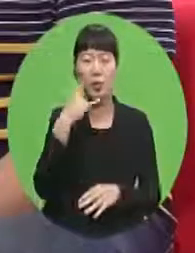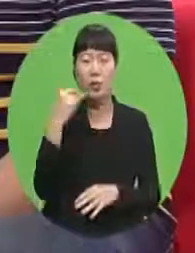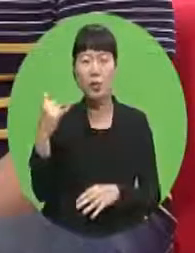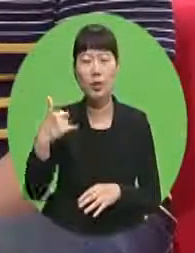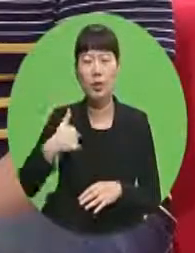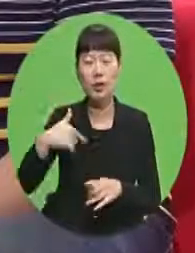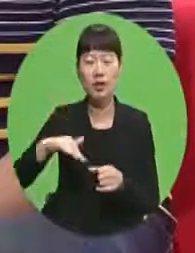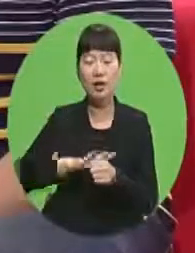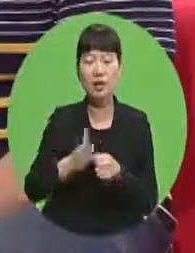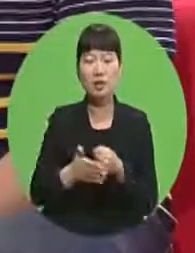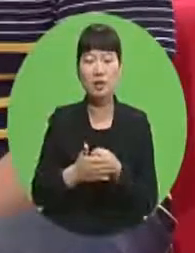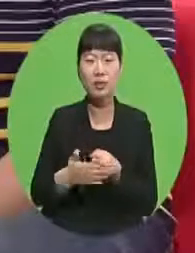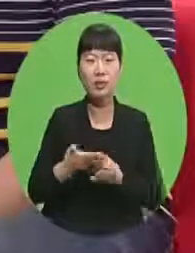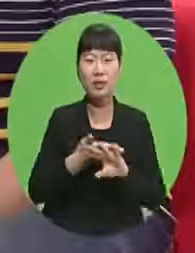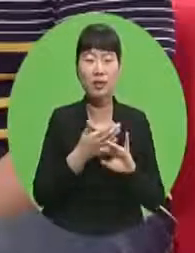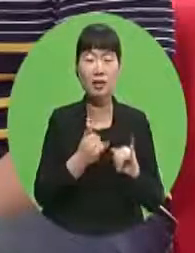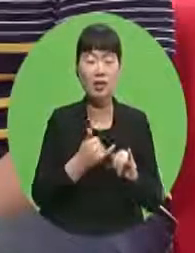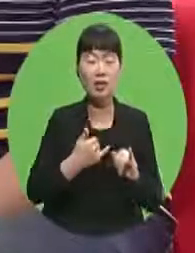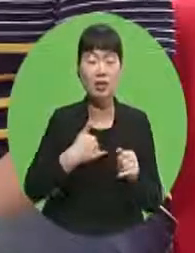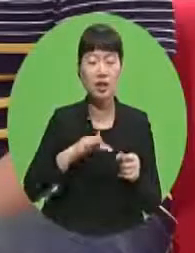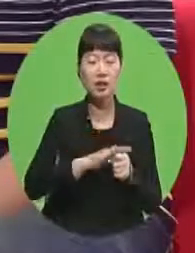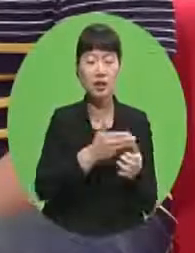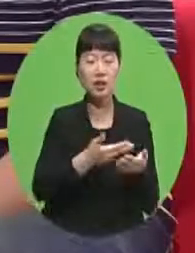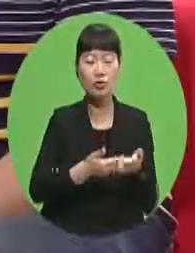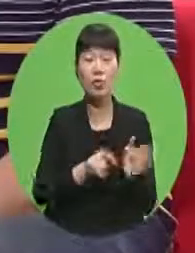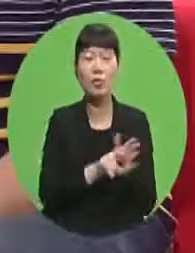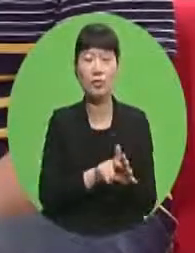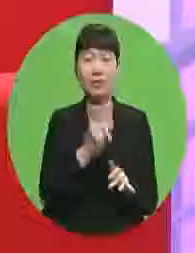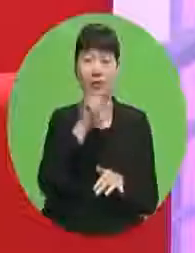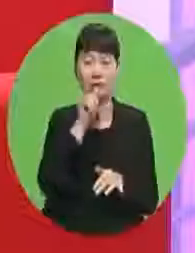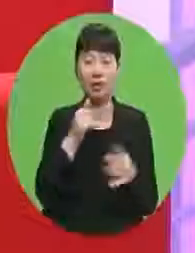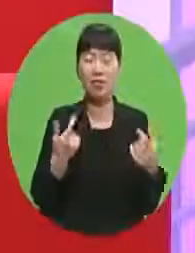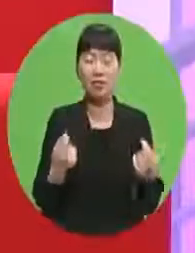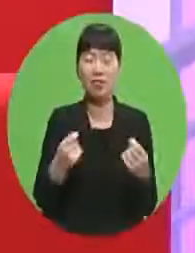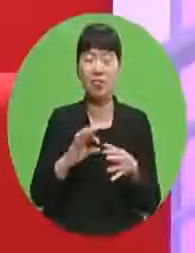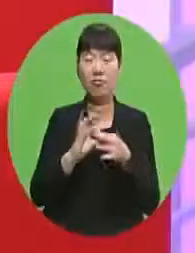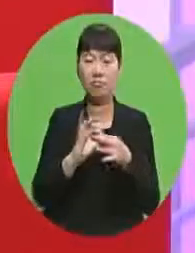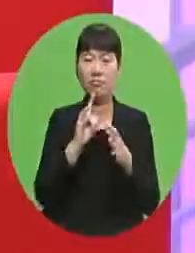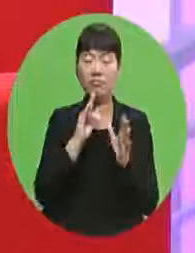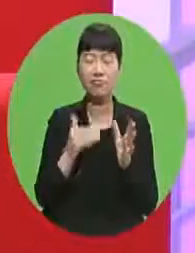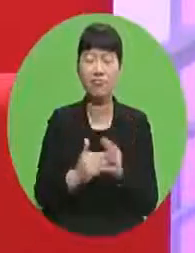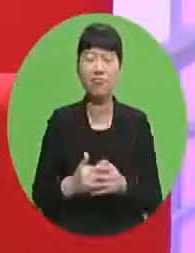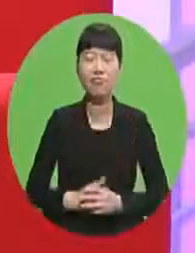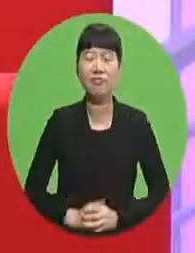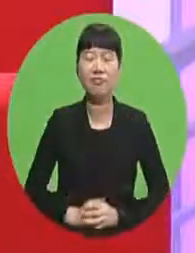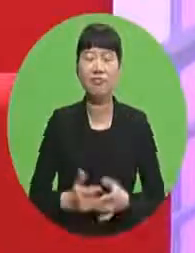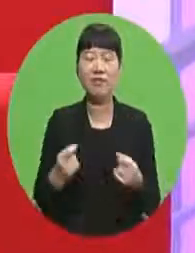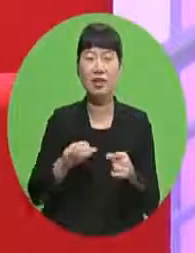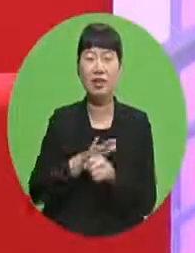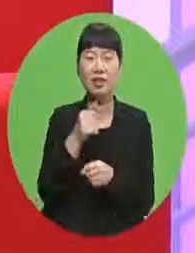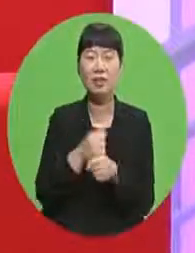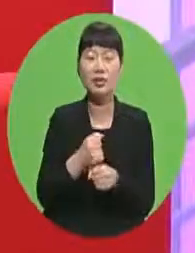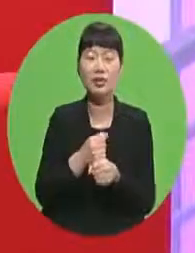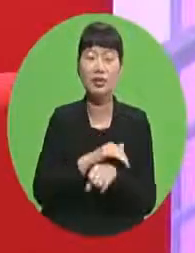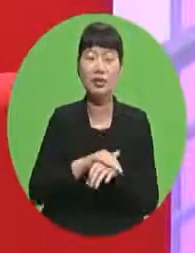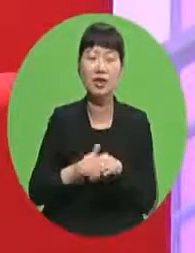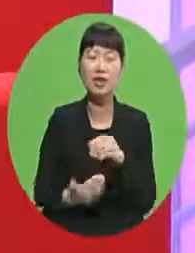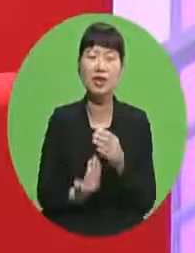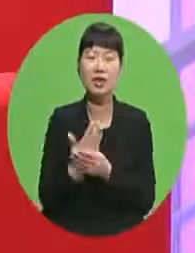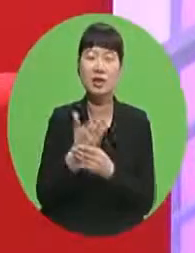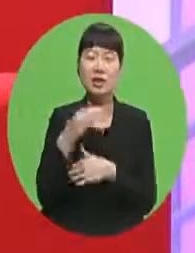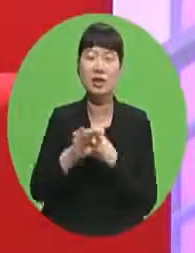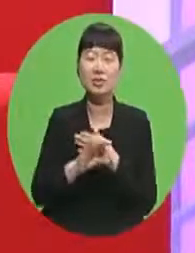나를 사랑하기 때문에 타인도 나를 아껴주리라고 생각해요. 이런 관계인 거죠. 그래서 이 애착이 잘 형성이